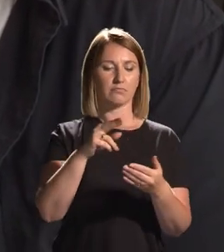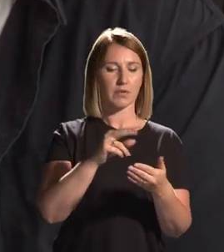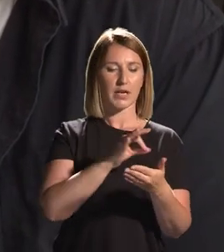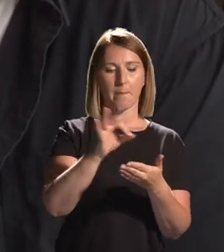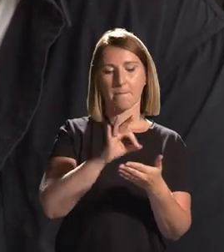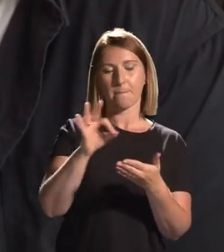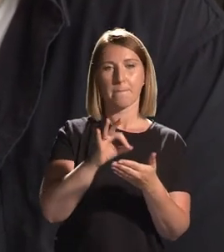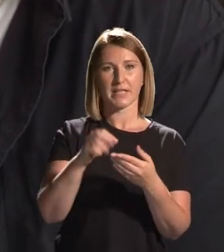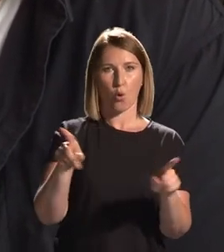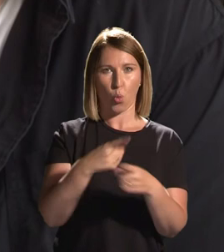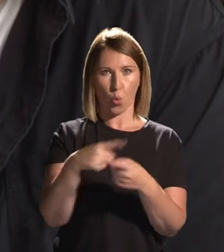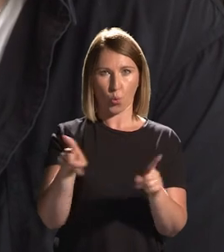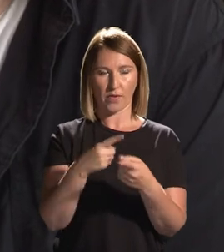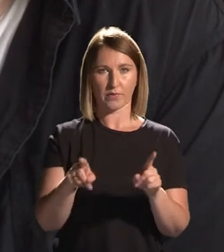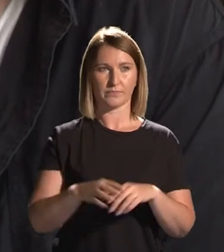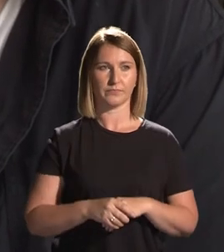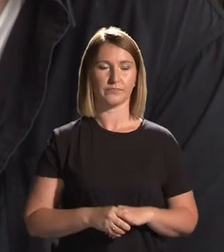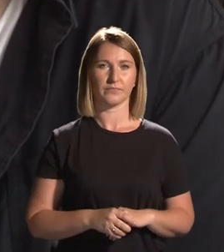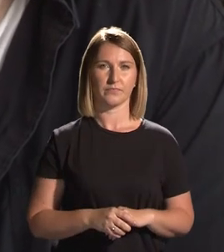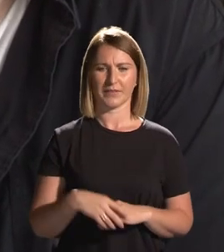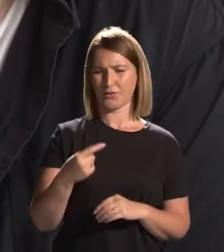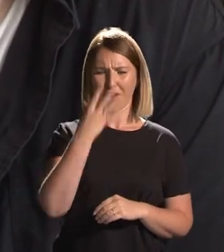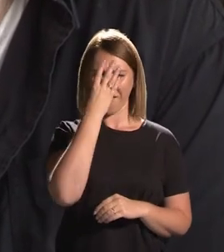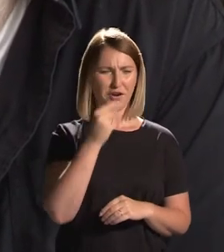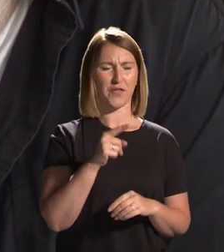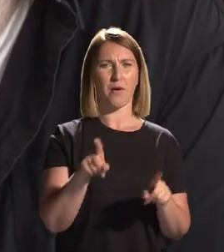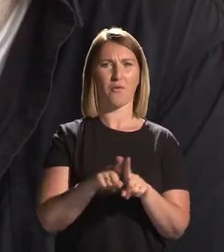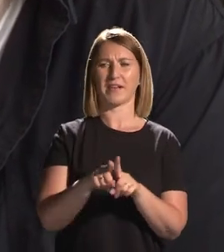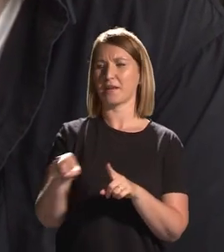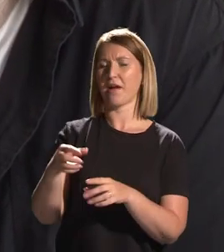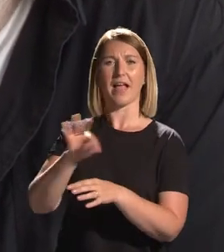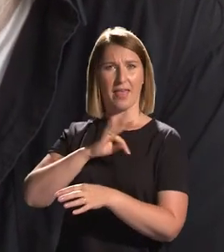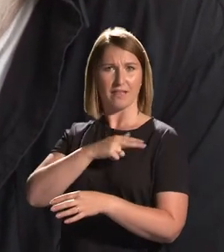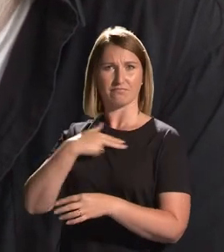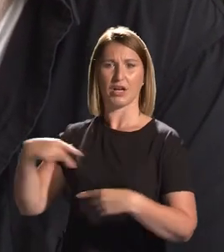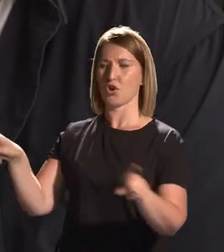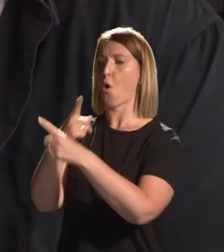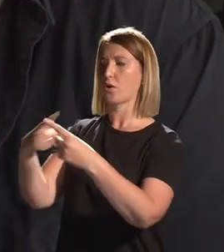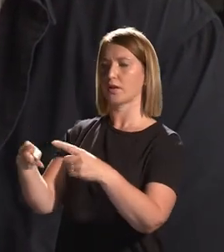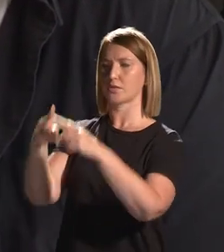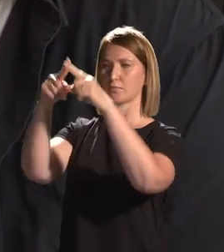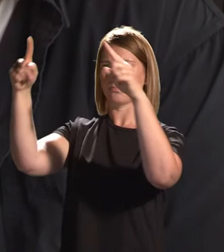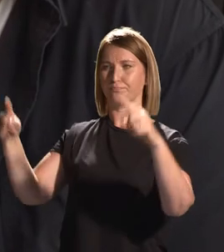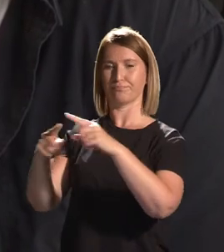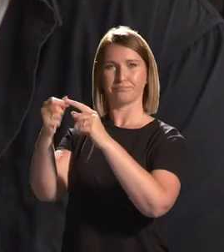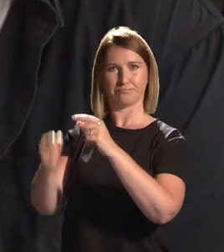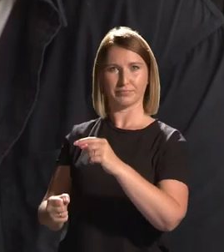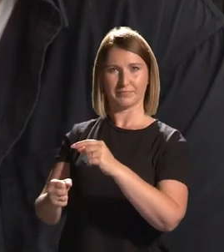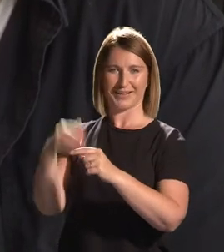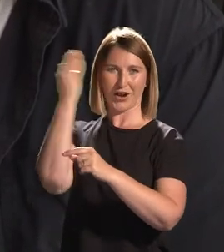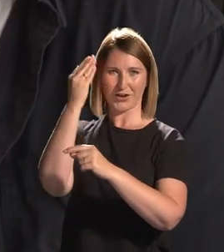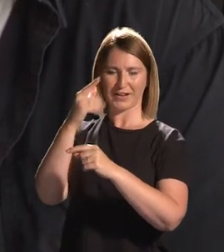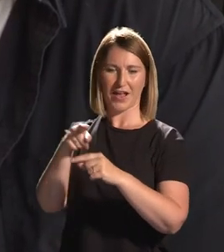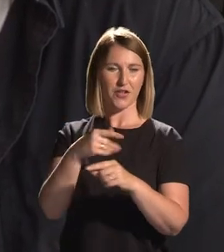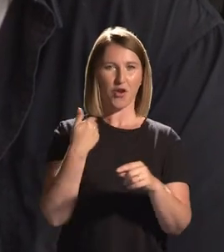różne te rzeczy, nie w znaczeniu takim, jak nasze orkiestry grają, że białe te lecą, te czarne, te nutki, tylko